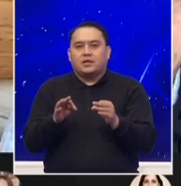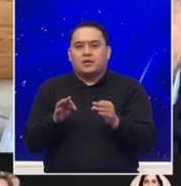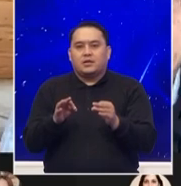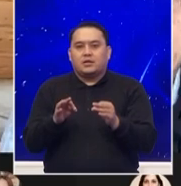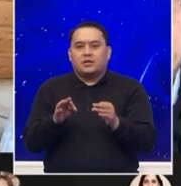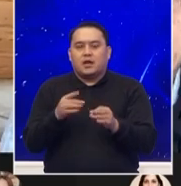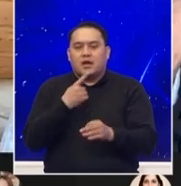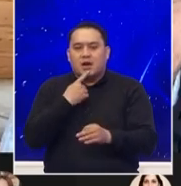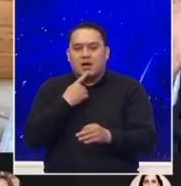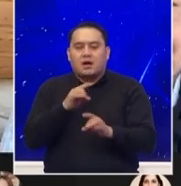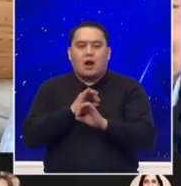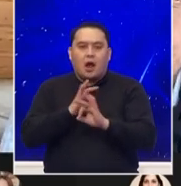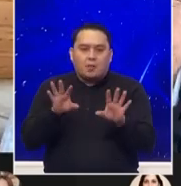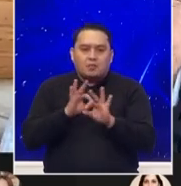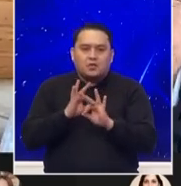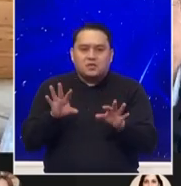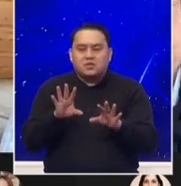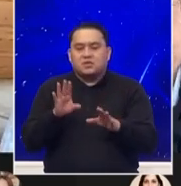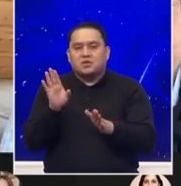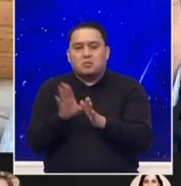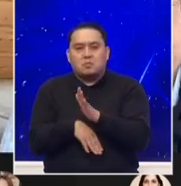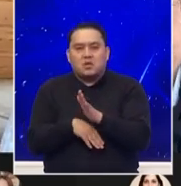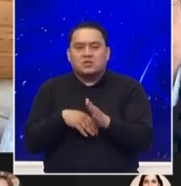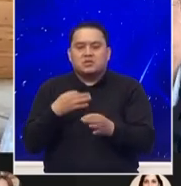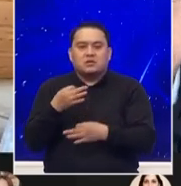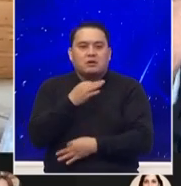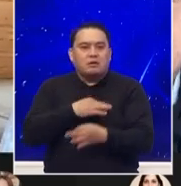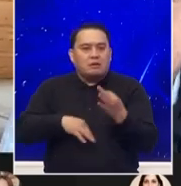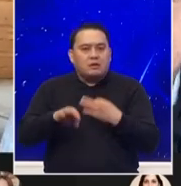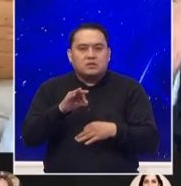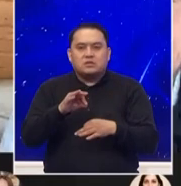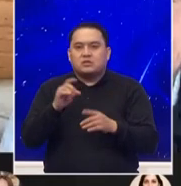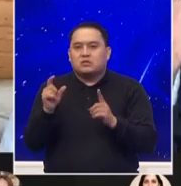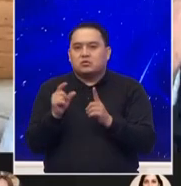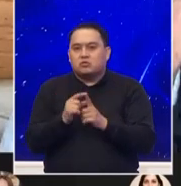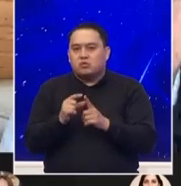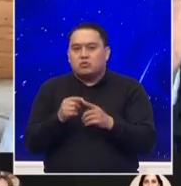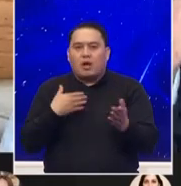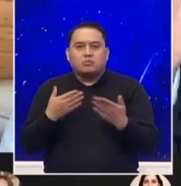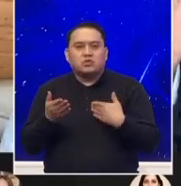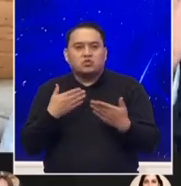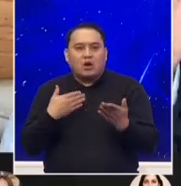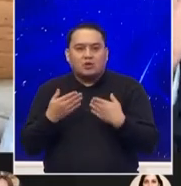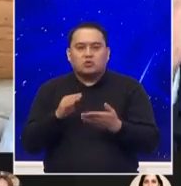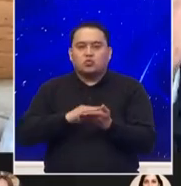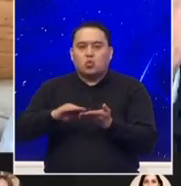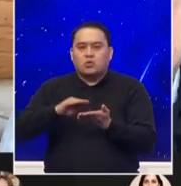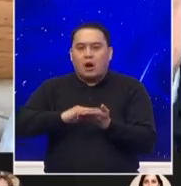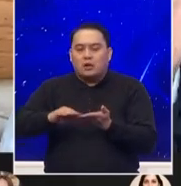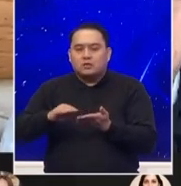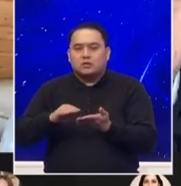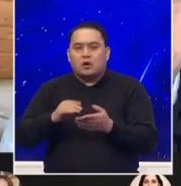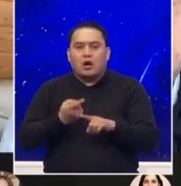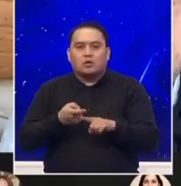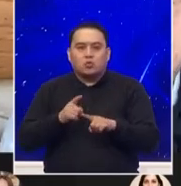доступным языком, без всяких там лишних терминов. Поэтому, в общем-то, я с удовольствием общаюсь с журналистами,